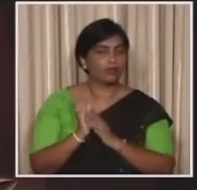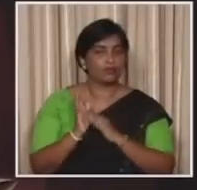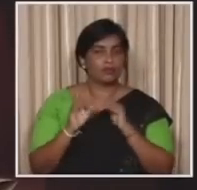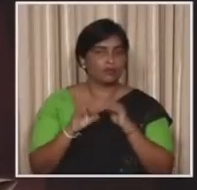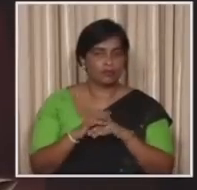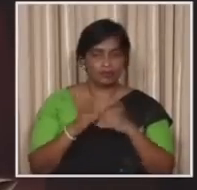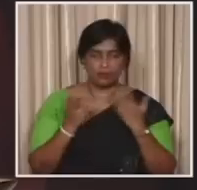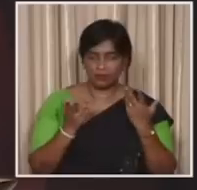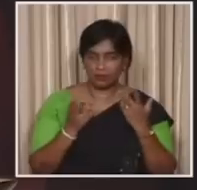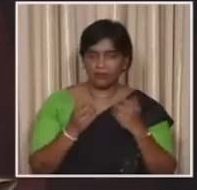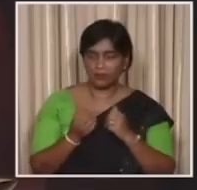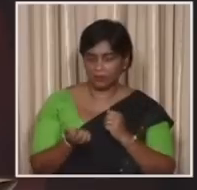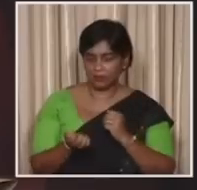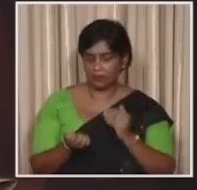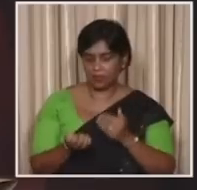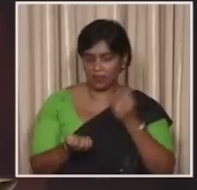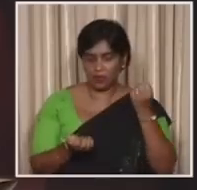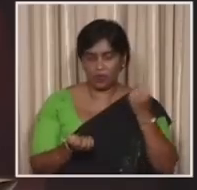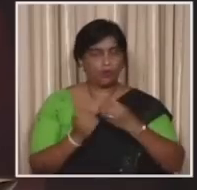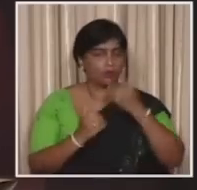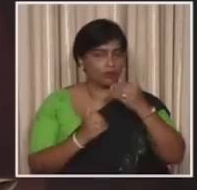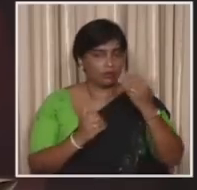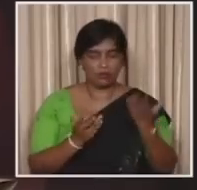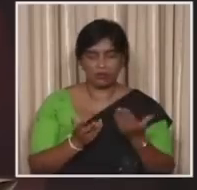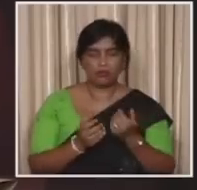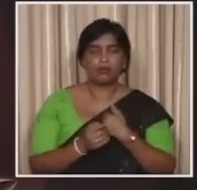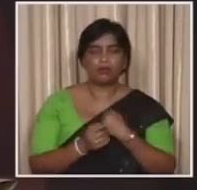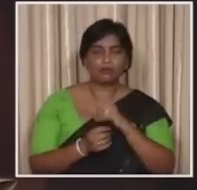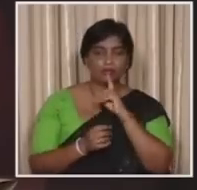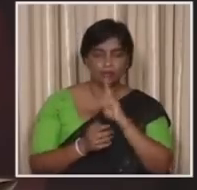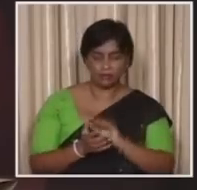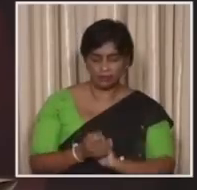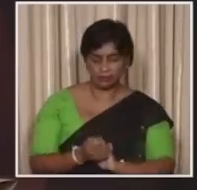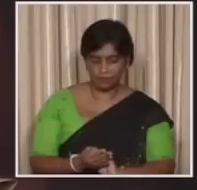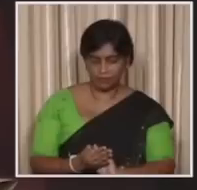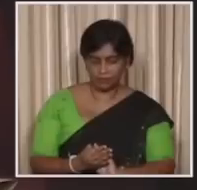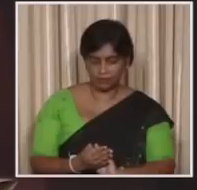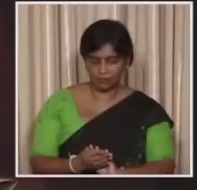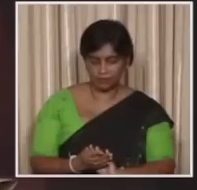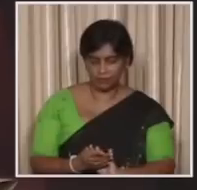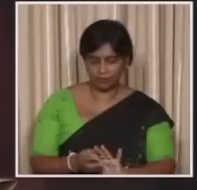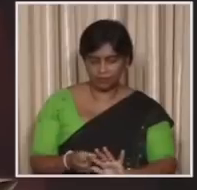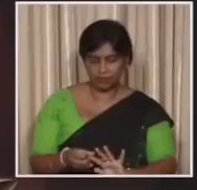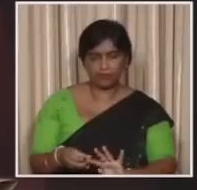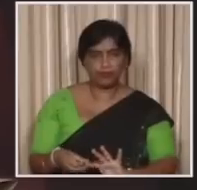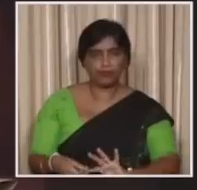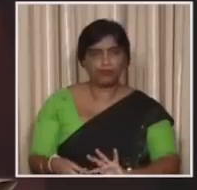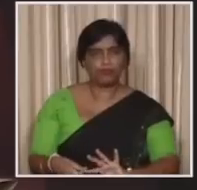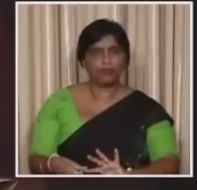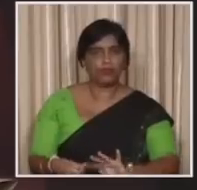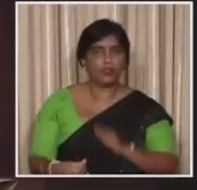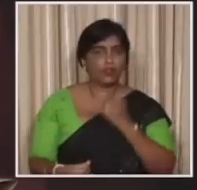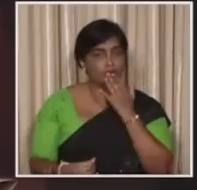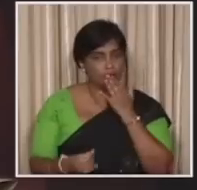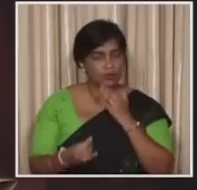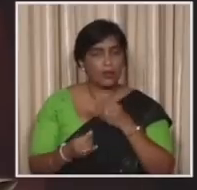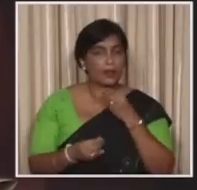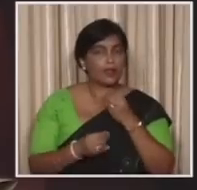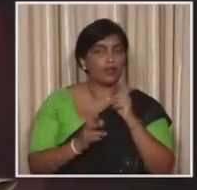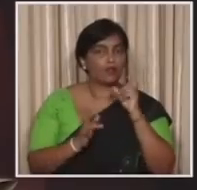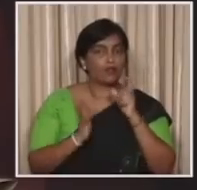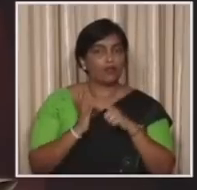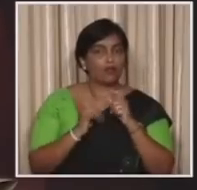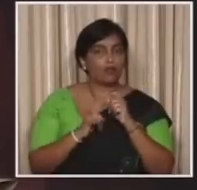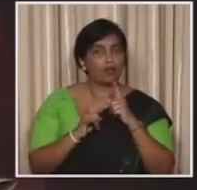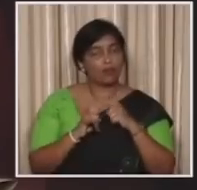නැහැ මේ ඊළඟ දින වකවානු තුල. මම යෝජනා කරනවා අඩුම ගානේ සඳුදා දවසේ අපි බිස්නස් කමිටි